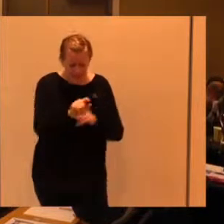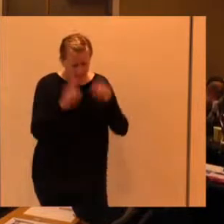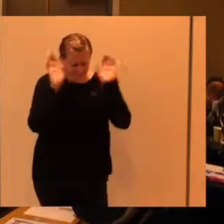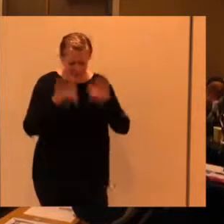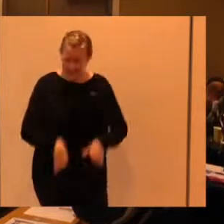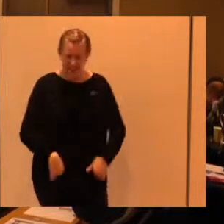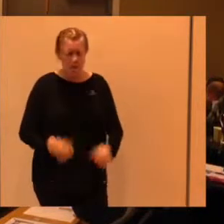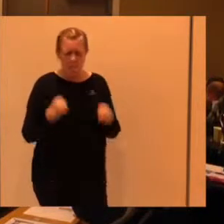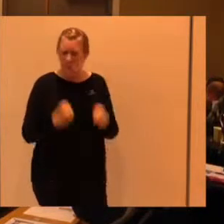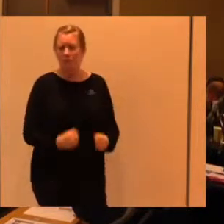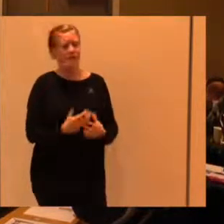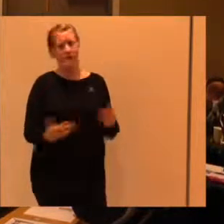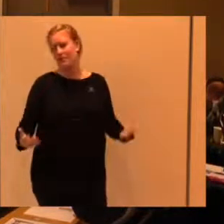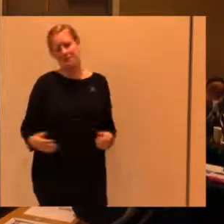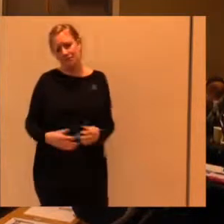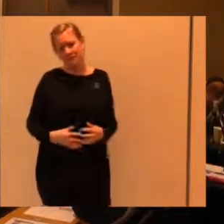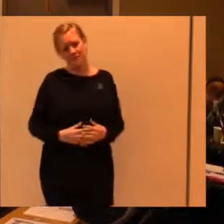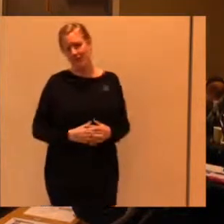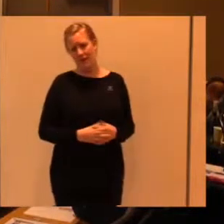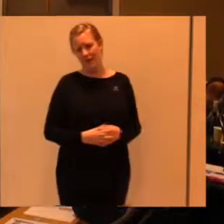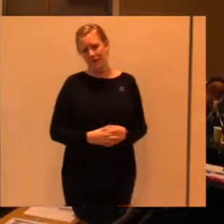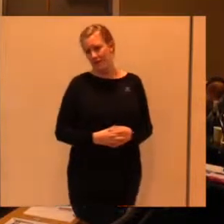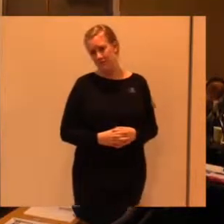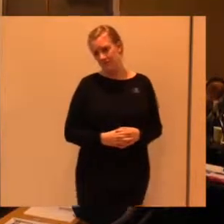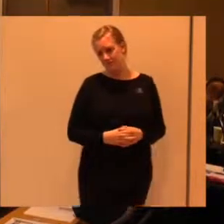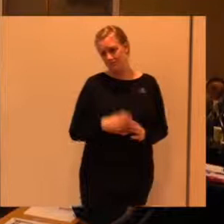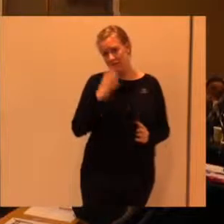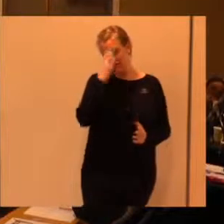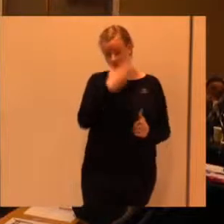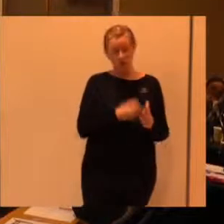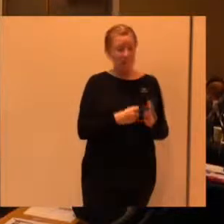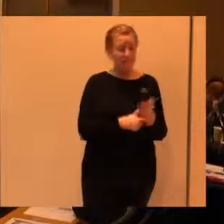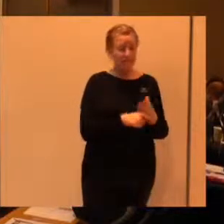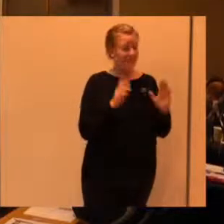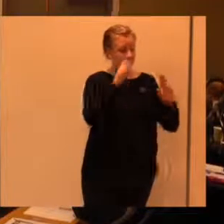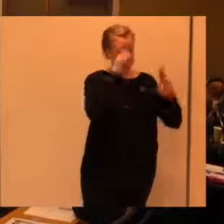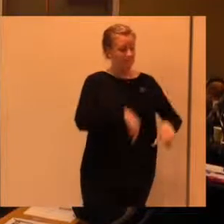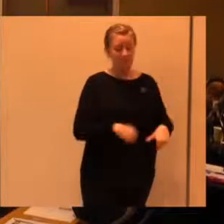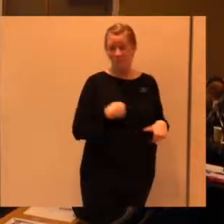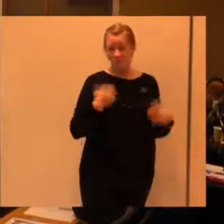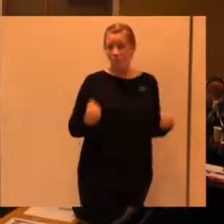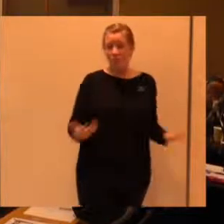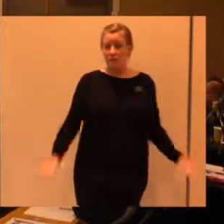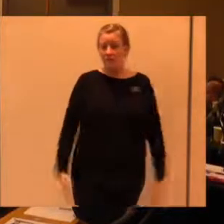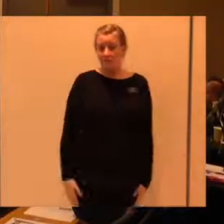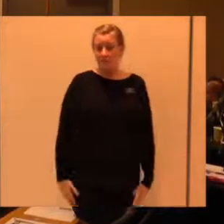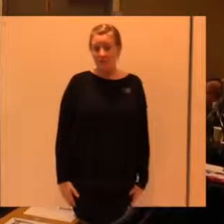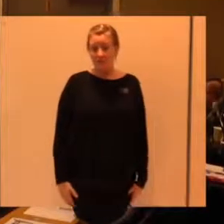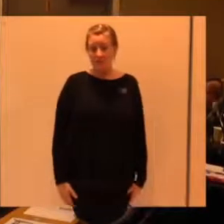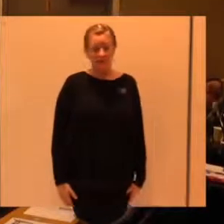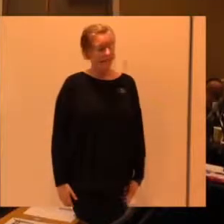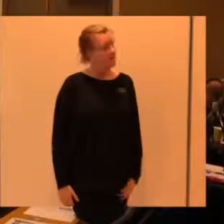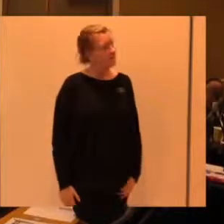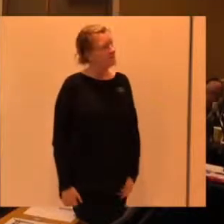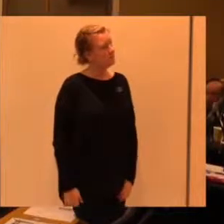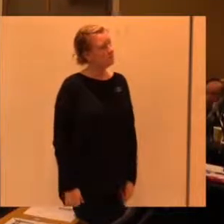den här webbplatsen. För jag orkar inte igenom och trycka på OK-knappen. Eller köpa biljetten. Eller vad det nu är. Så här har vi börjat